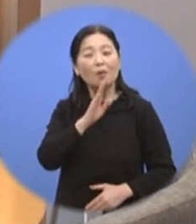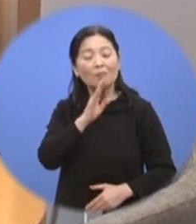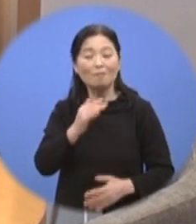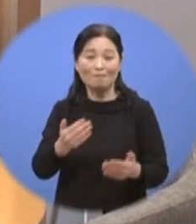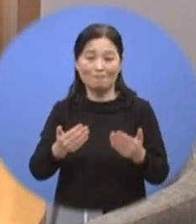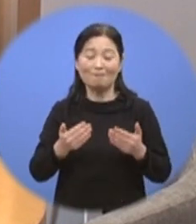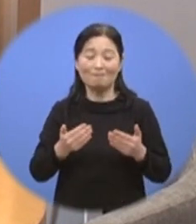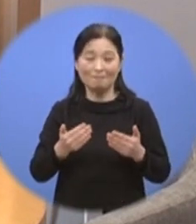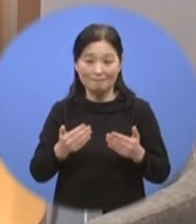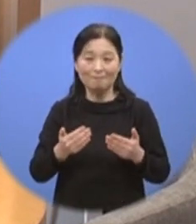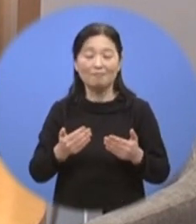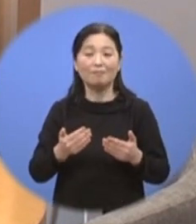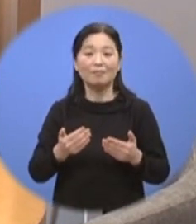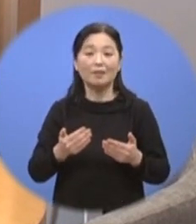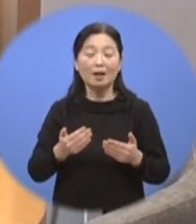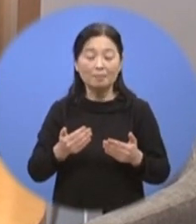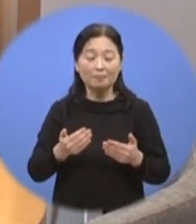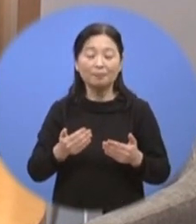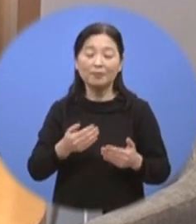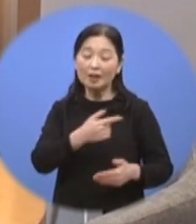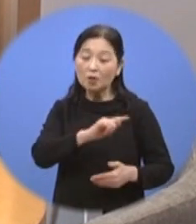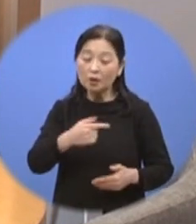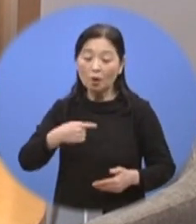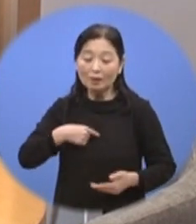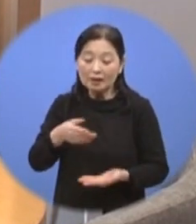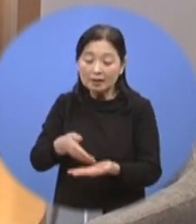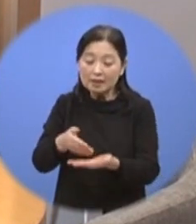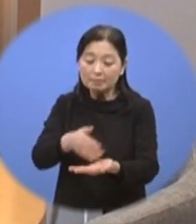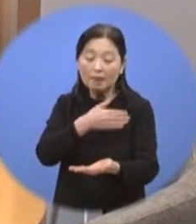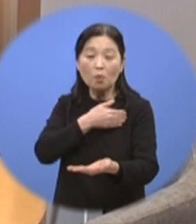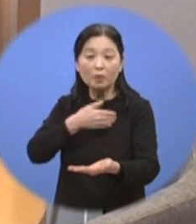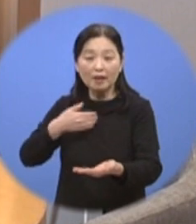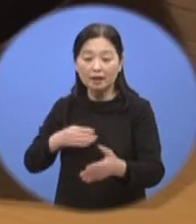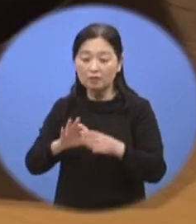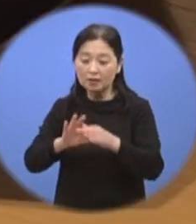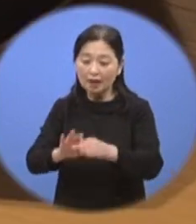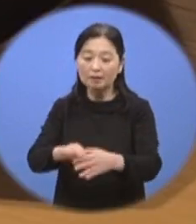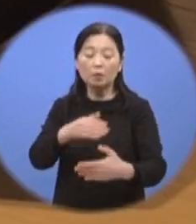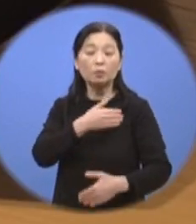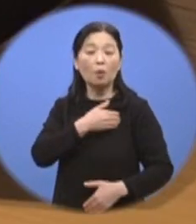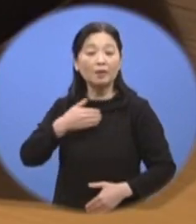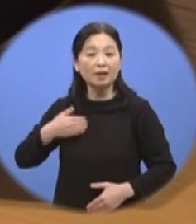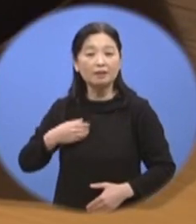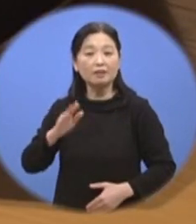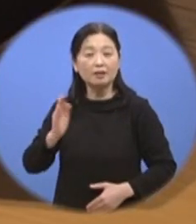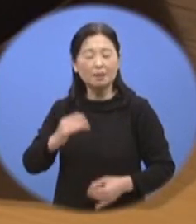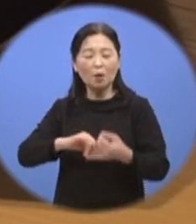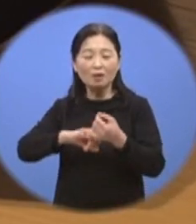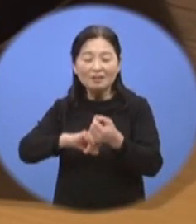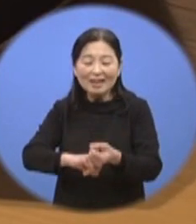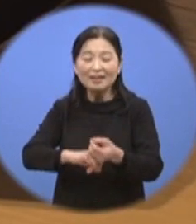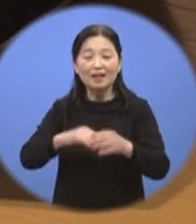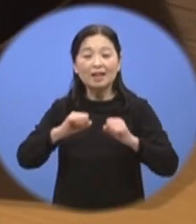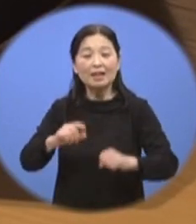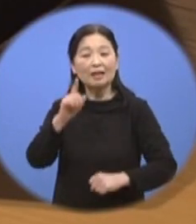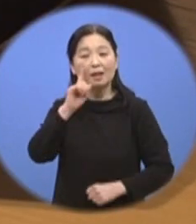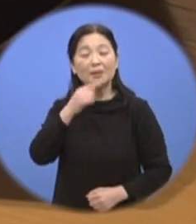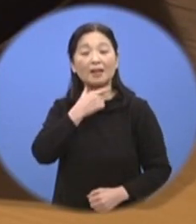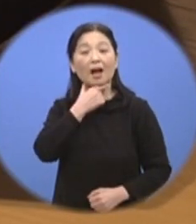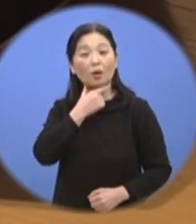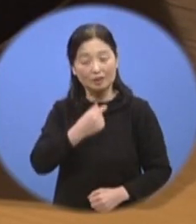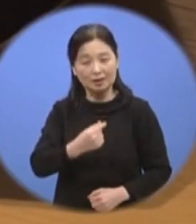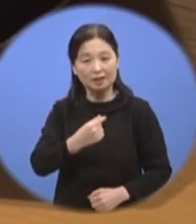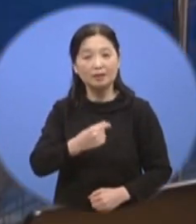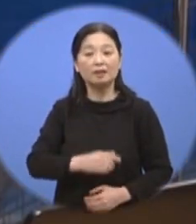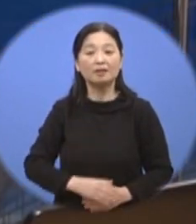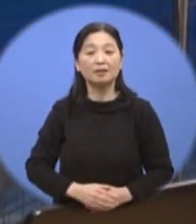もできるし、いろんなこと伝えられますけれども、まず一回やってみるっていう、なのでそういう場を多く持ちたいなと思